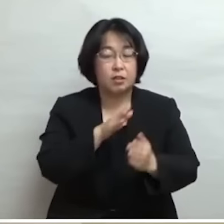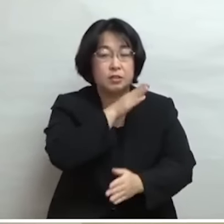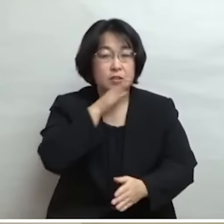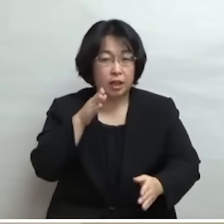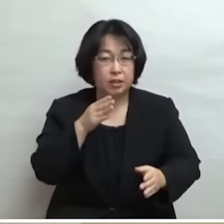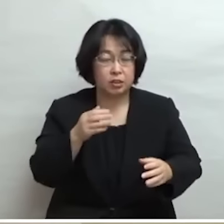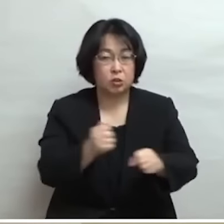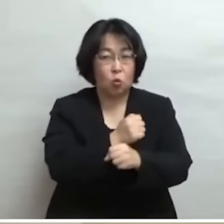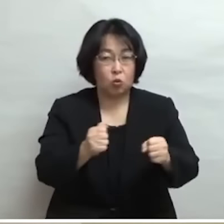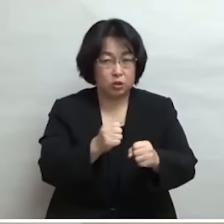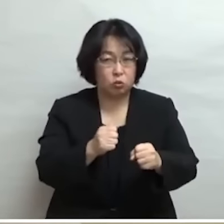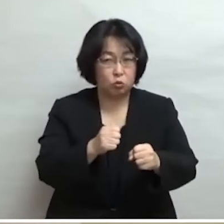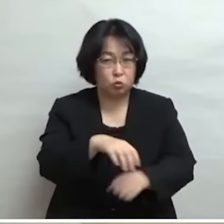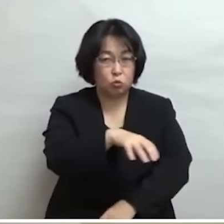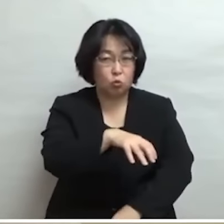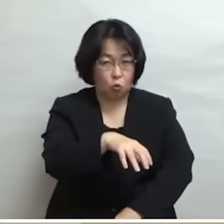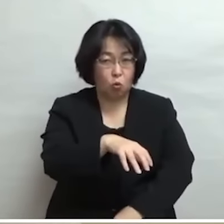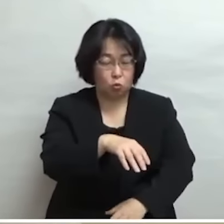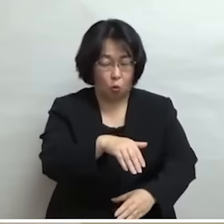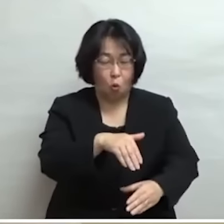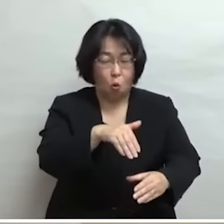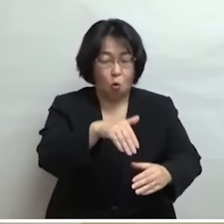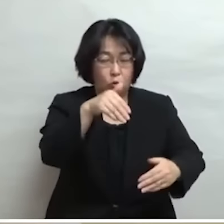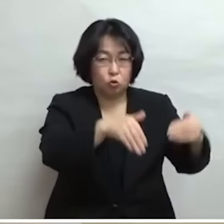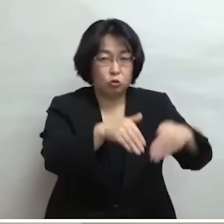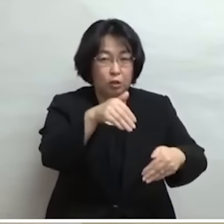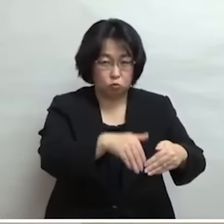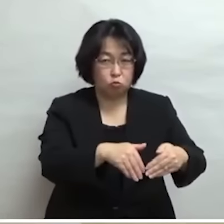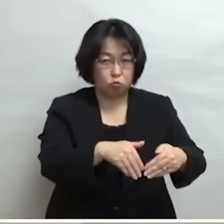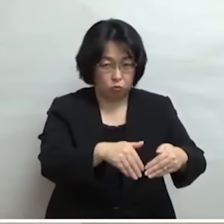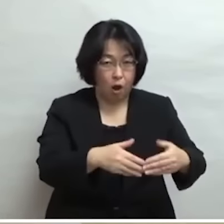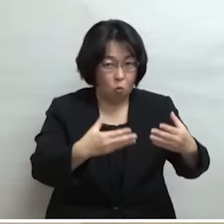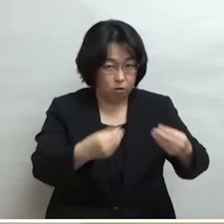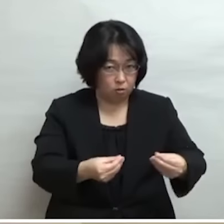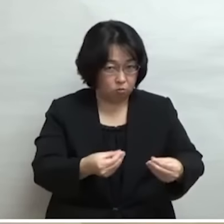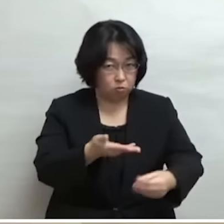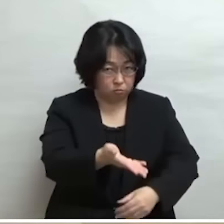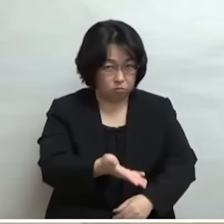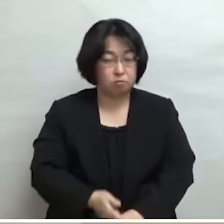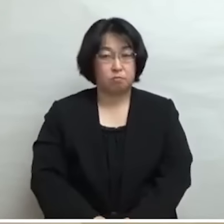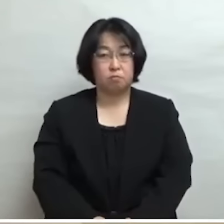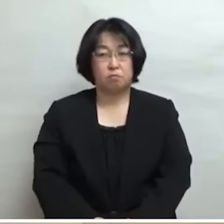の入札等はもう済んでいるという状況なんですよね。